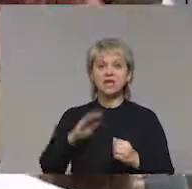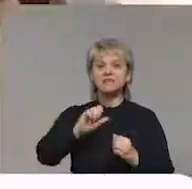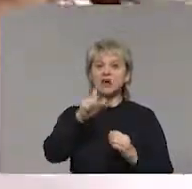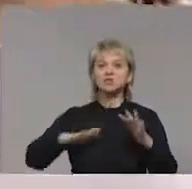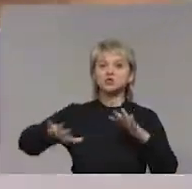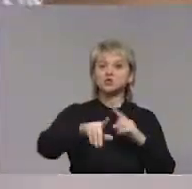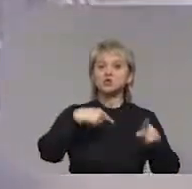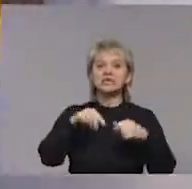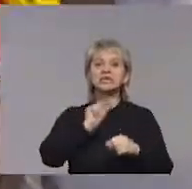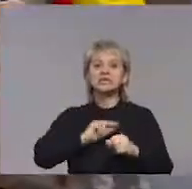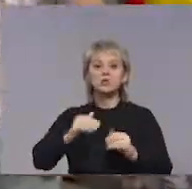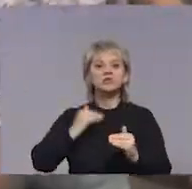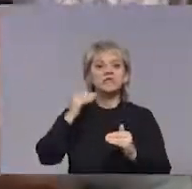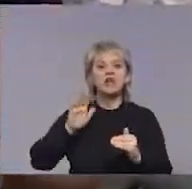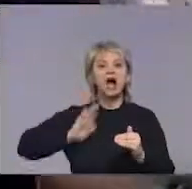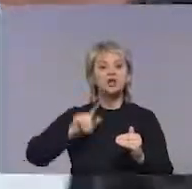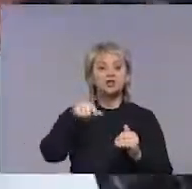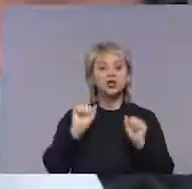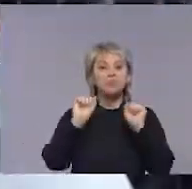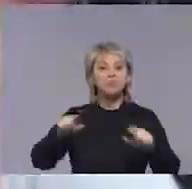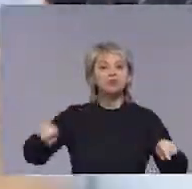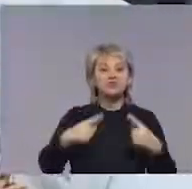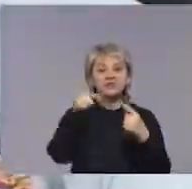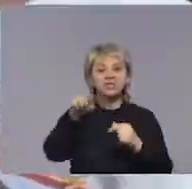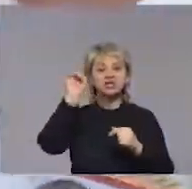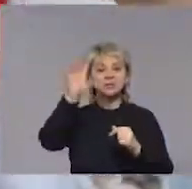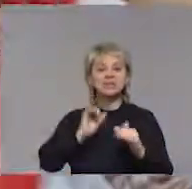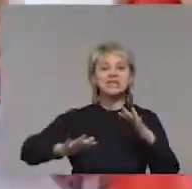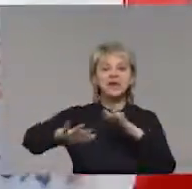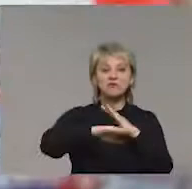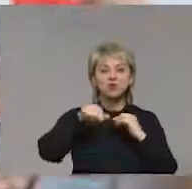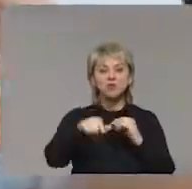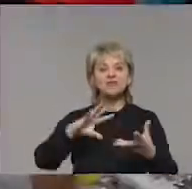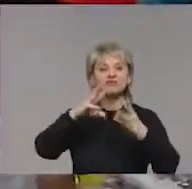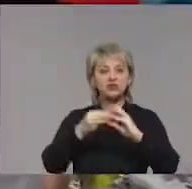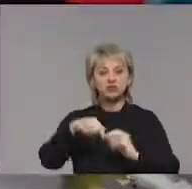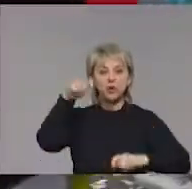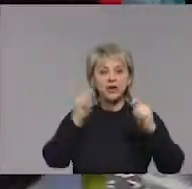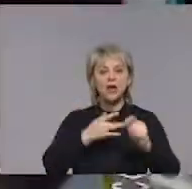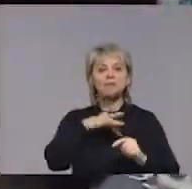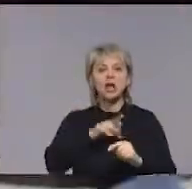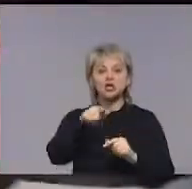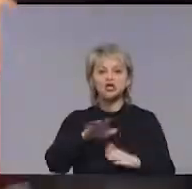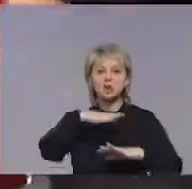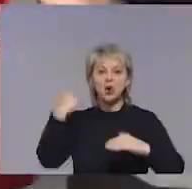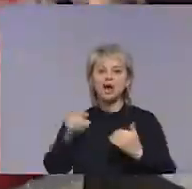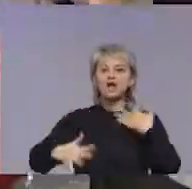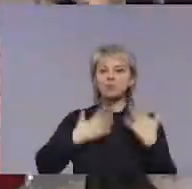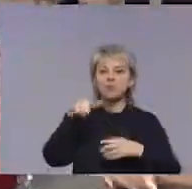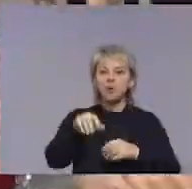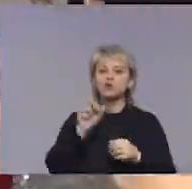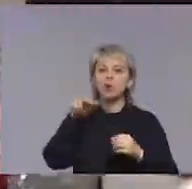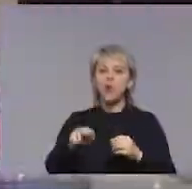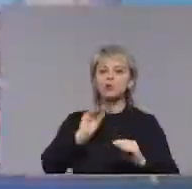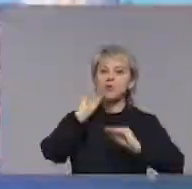Фан-зона Мундиаля сработала сверх ожиданий и может возродиться к чемпионату Европы. В итоге от фестиваля болельщиков масса эмоций, опыта